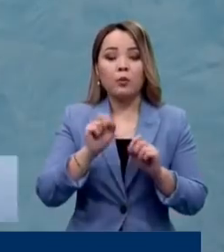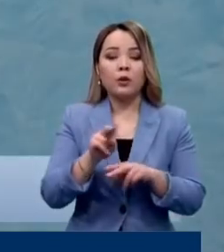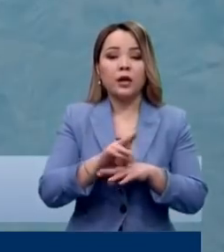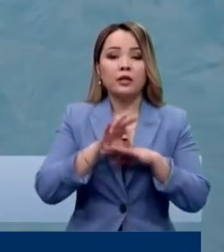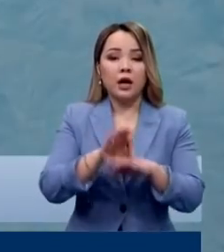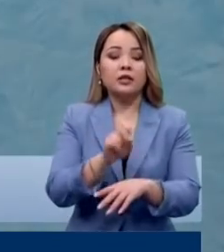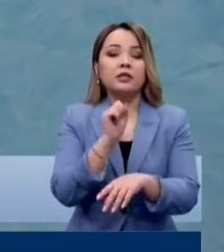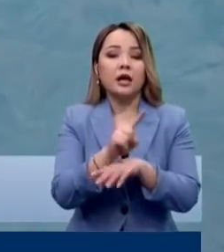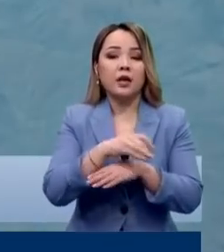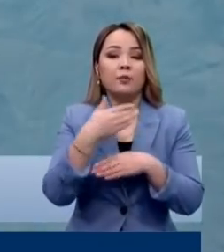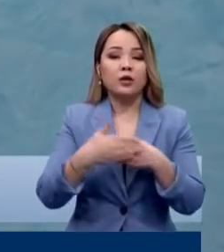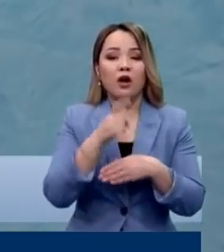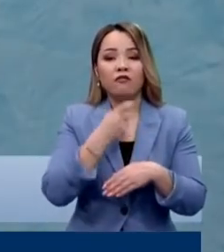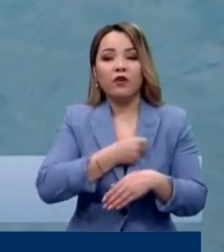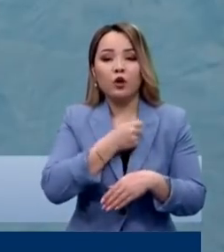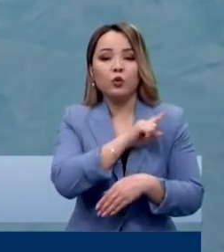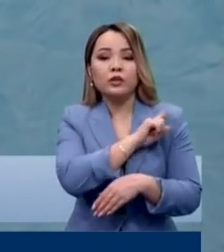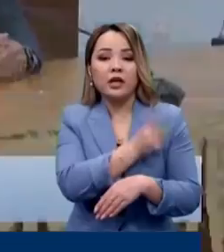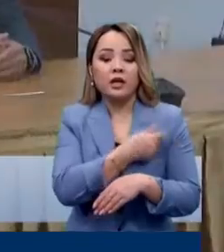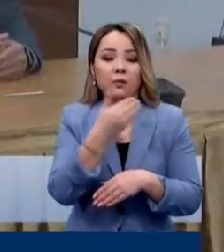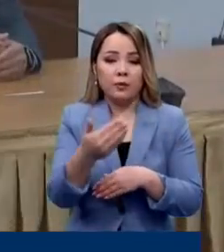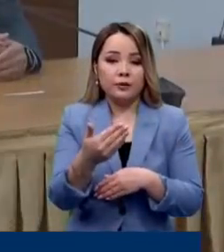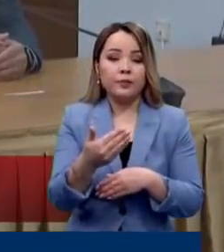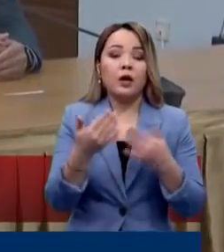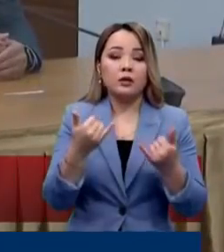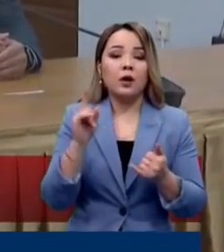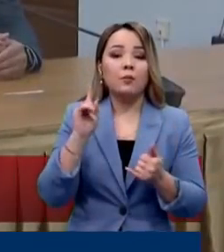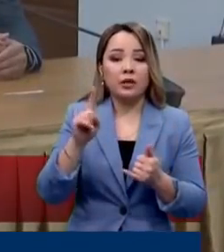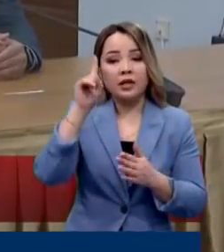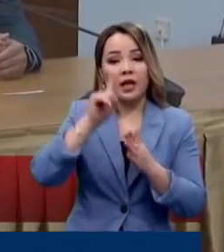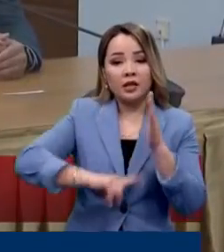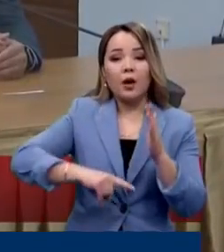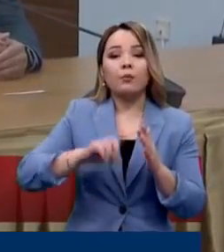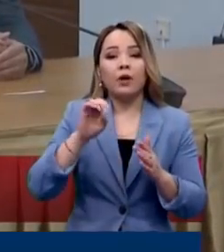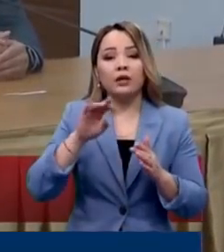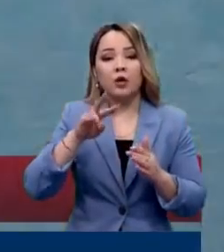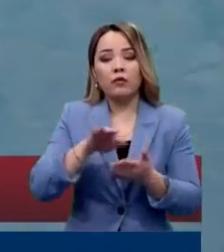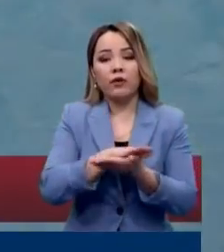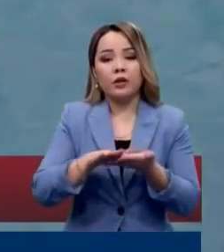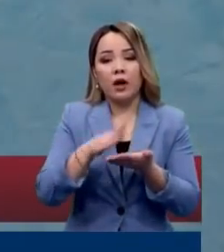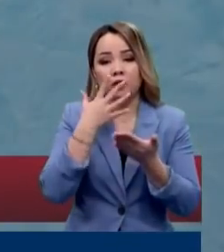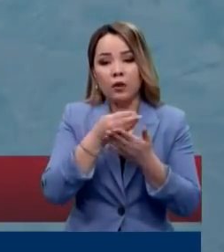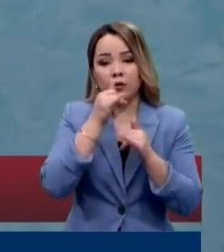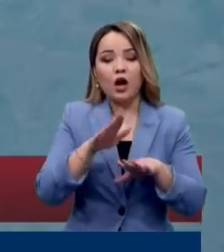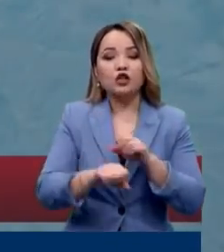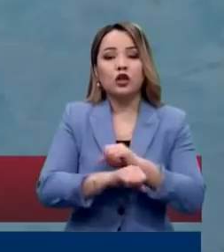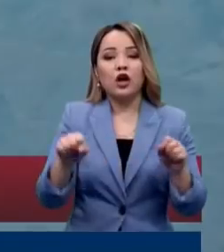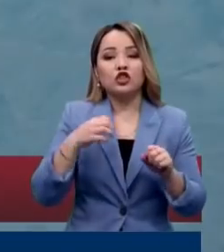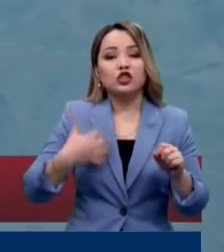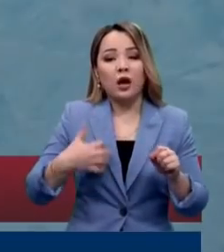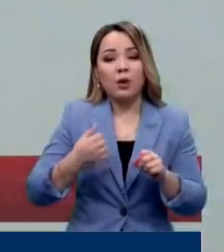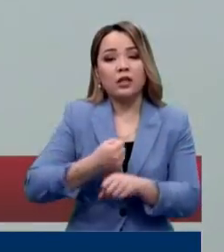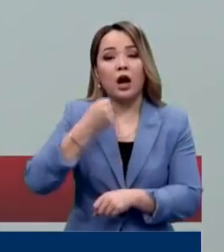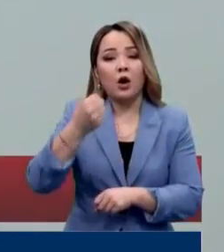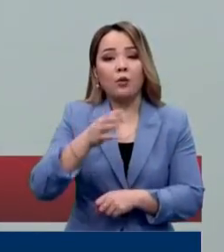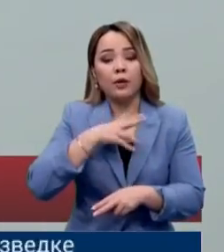задачами, которые стоят перед вооруженными силами. Бірақ сенімді Бектанов ақтай алмады. Жамбылдағы жарылыстан кейін